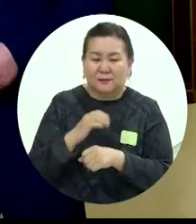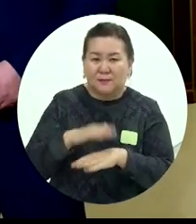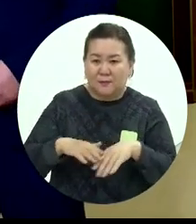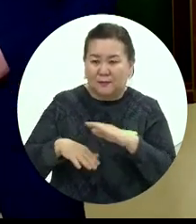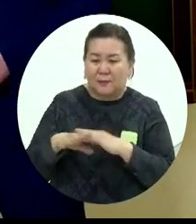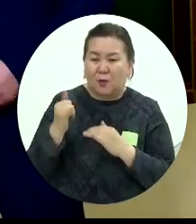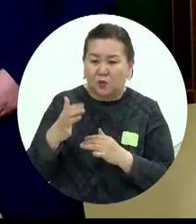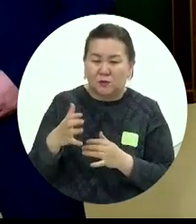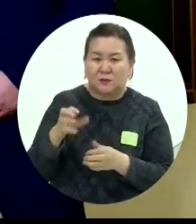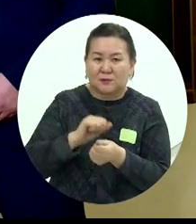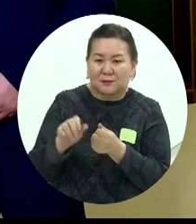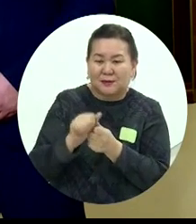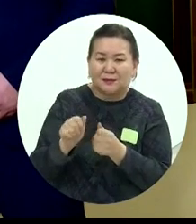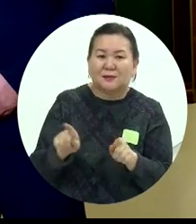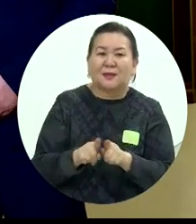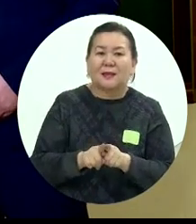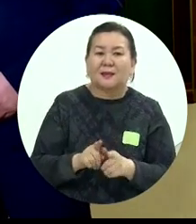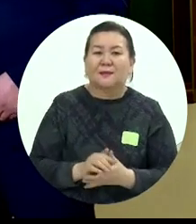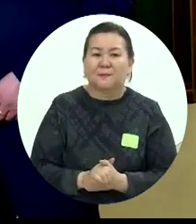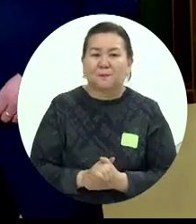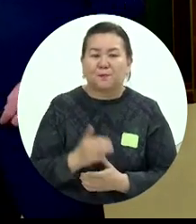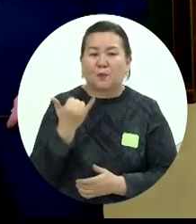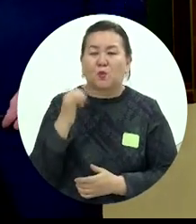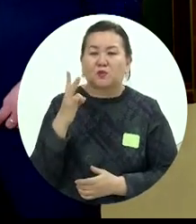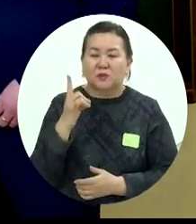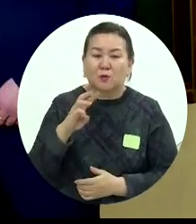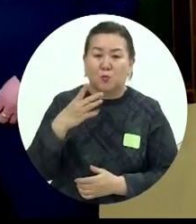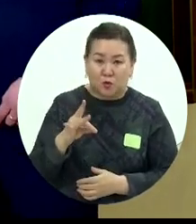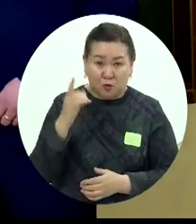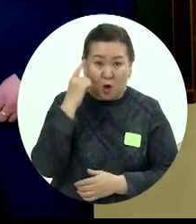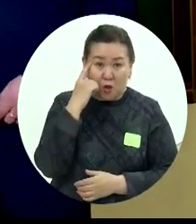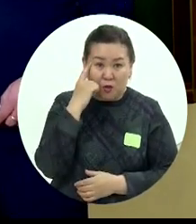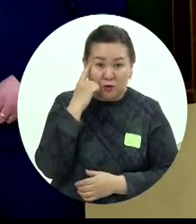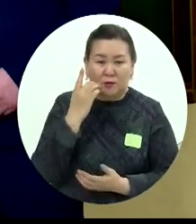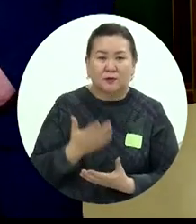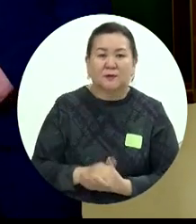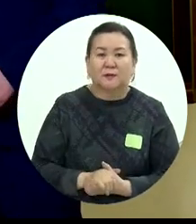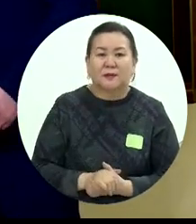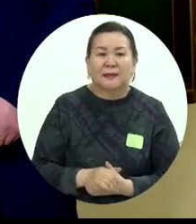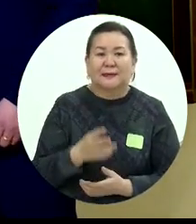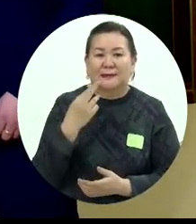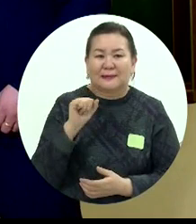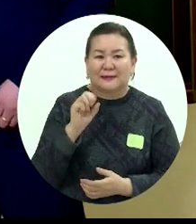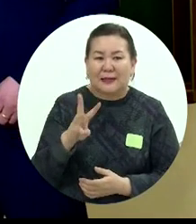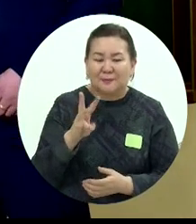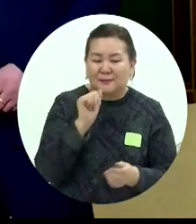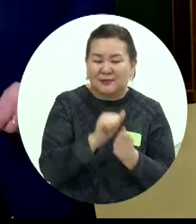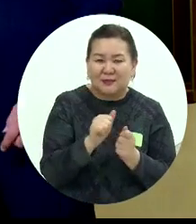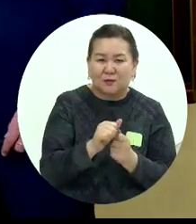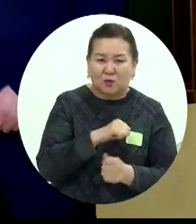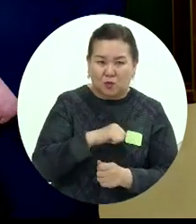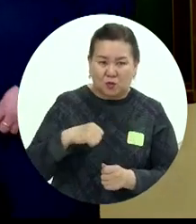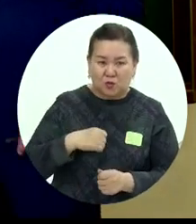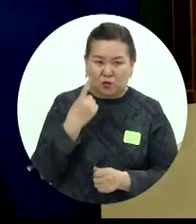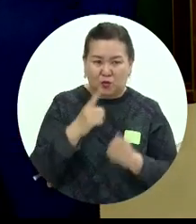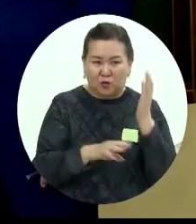бас усыг тодорхой хэмжээгээр зарцуулж ирэх гэсэн үг. За энийг бол усны мөр гэж ойлгох нэ. За тэгвэл бид дам зарцуулагдсан усыг өөрөө